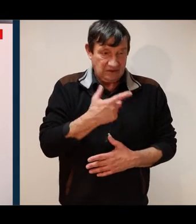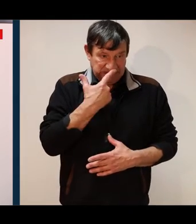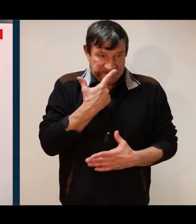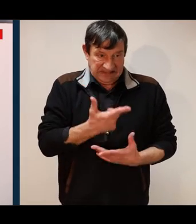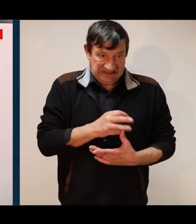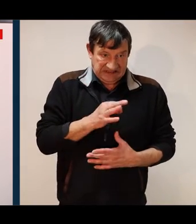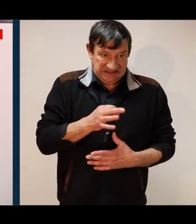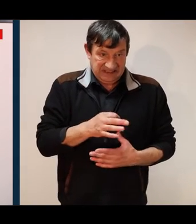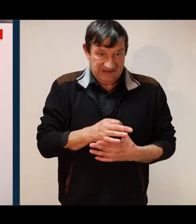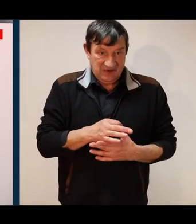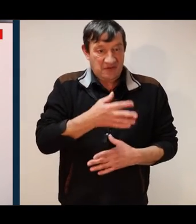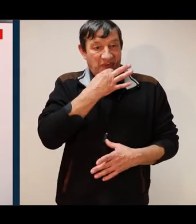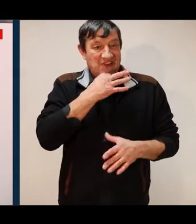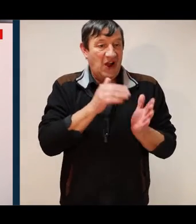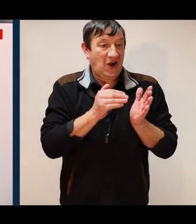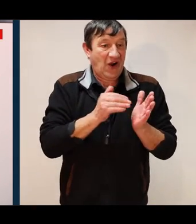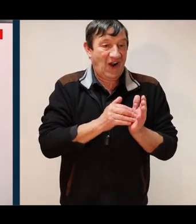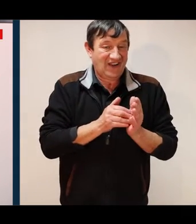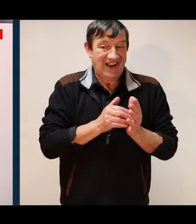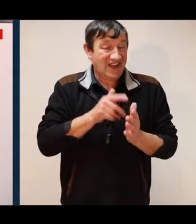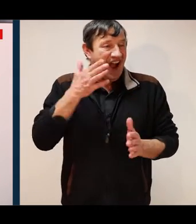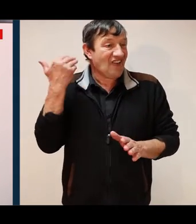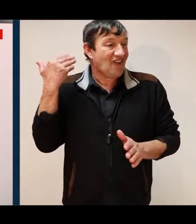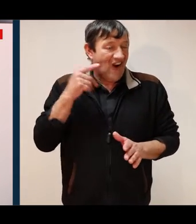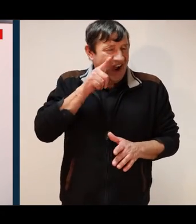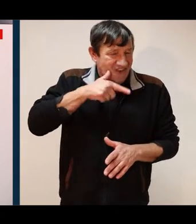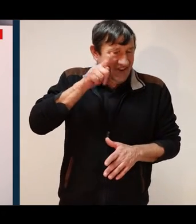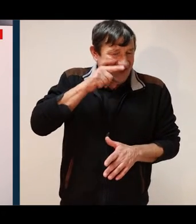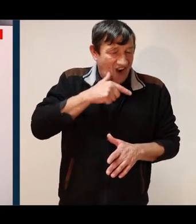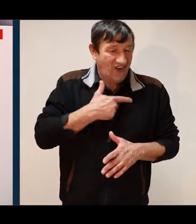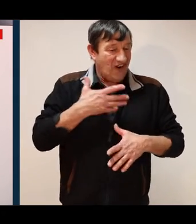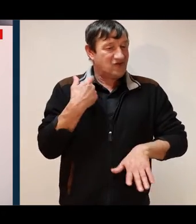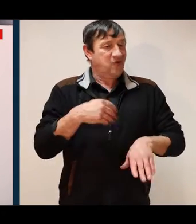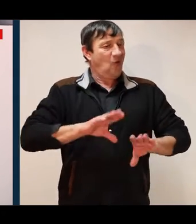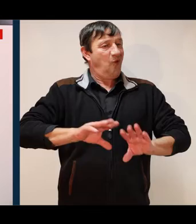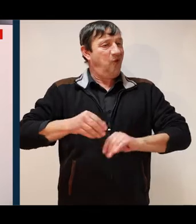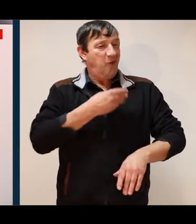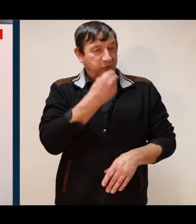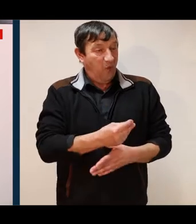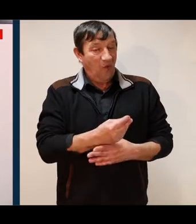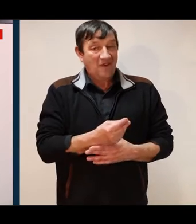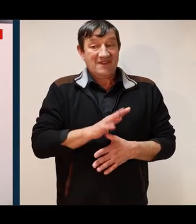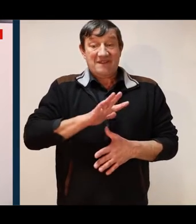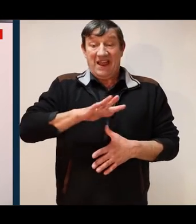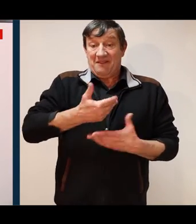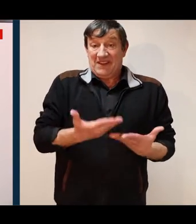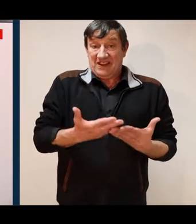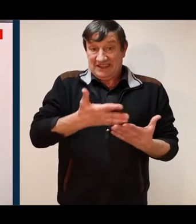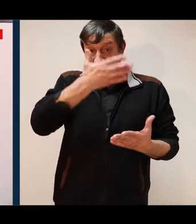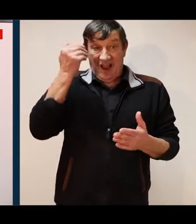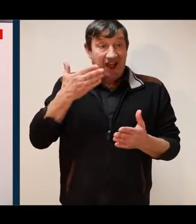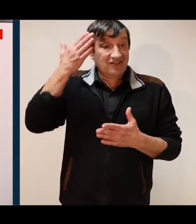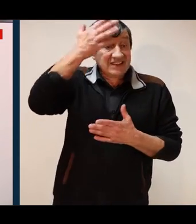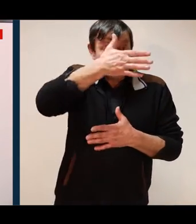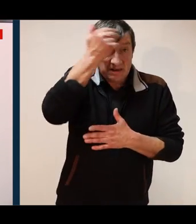vais me dire que je pourrais profiter un peu de tous ces efforts que j'ai fait avant pour être un peu confortable. Oui, mais comme je ne sais pas ce que ça va